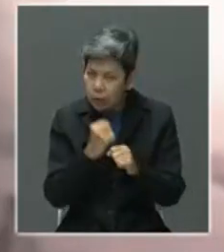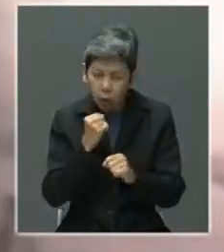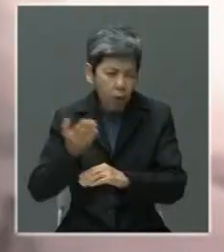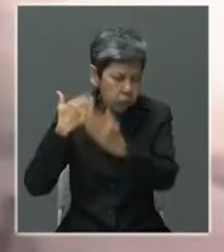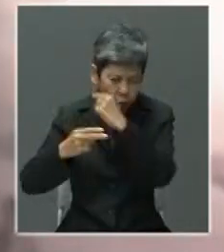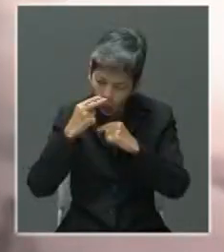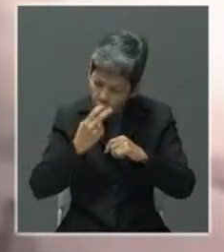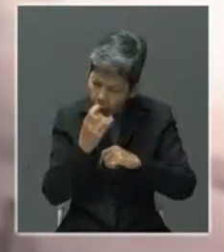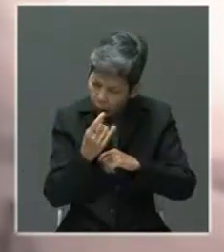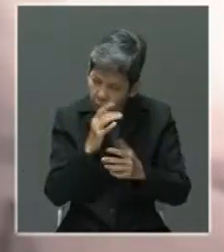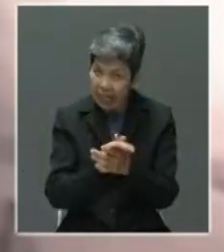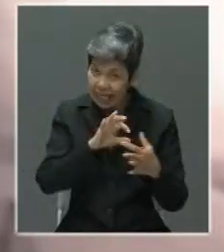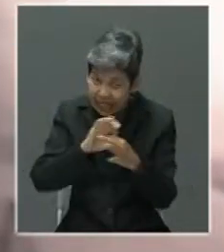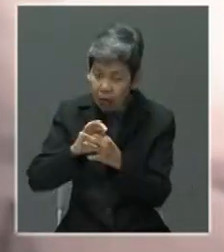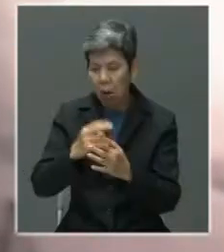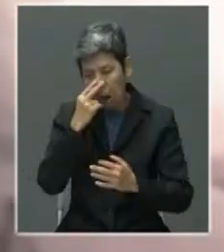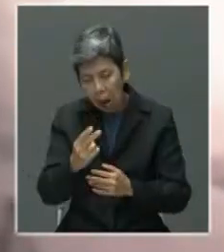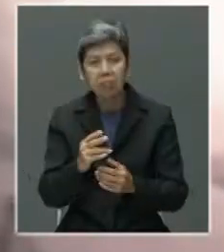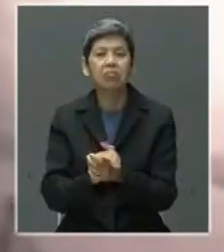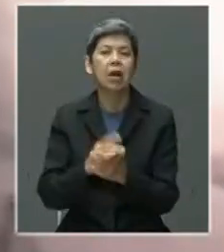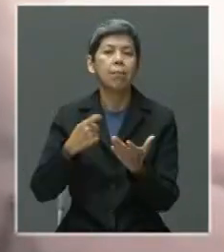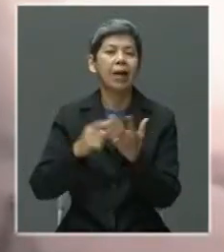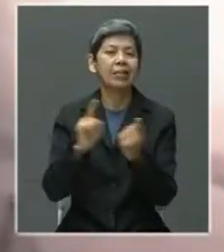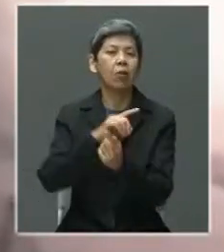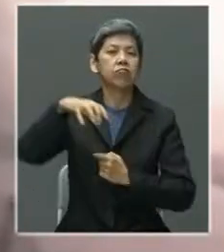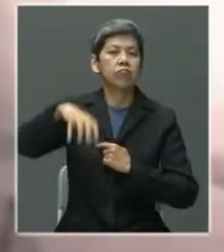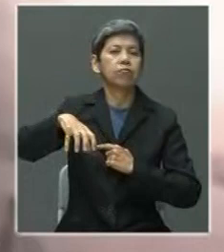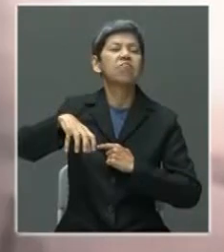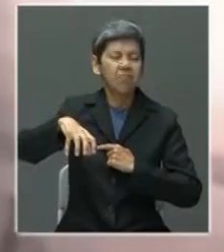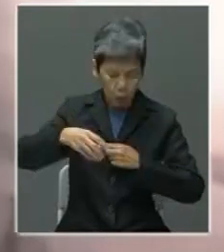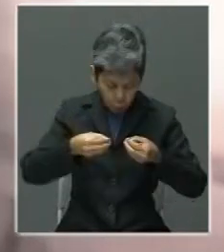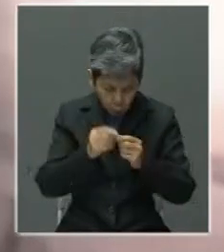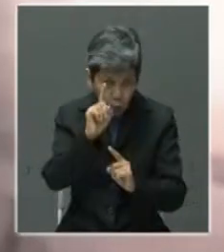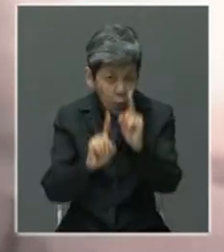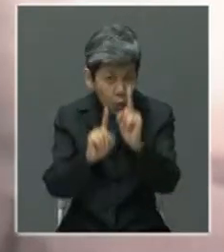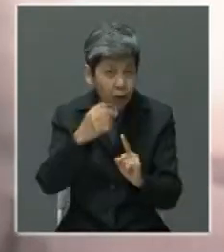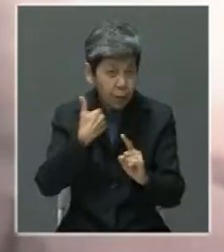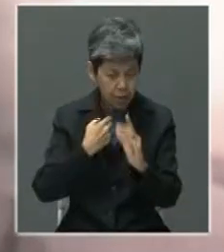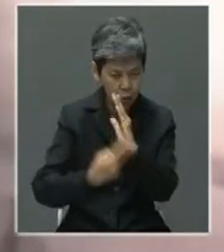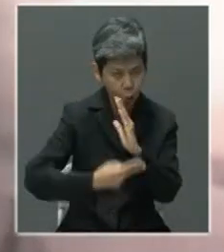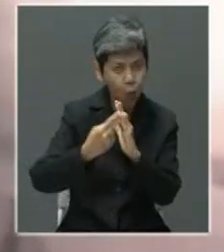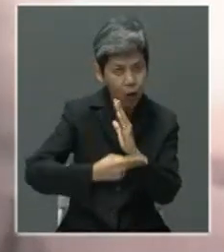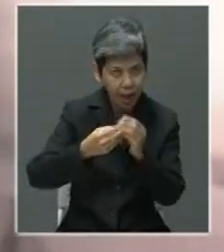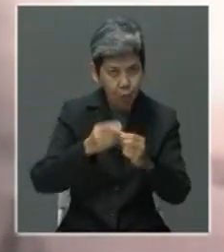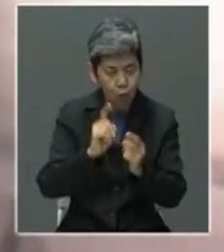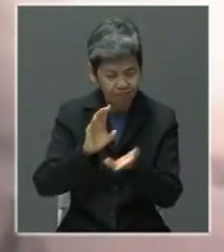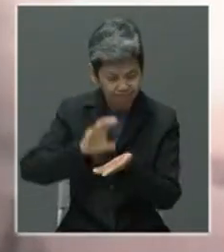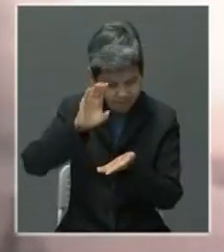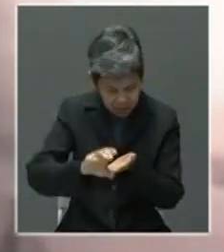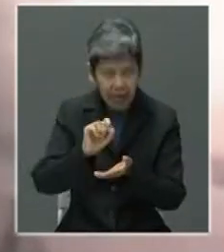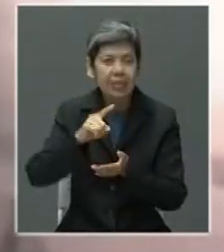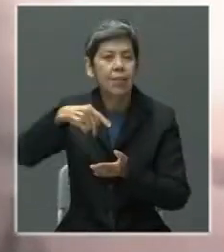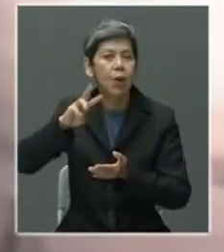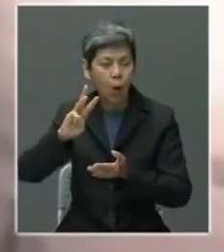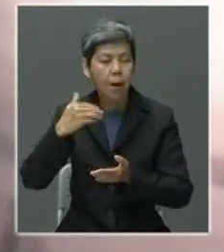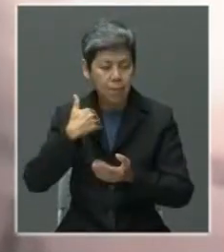เน็ตนะฮะลามไปถึงว่าไปพบว่าสำนักงานประกันสังคมนั้นนะครับถือหุ้นนะครับเข้าไปลงทุนกับที่สีพันวา